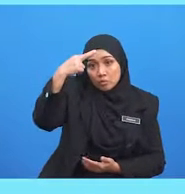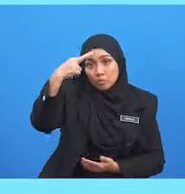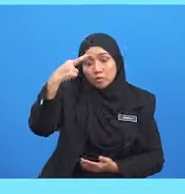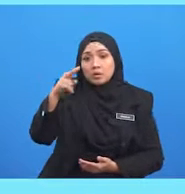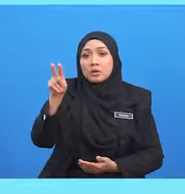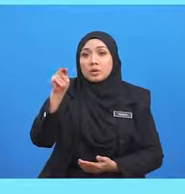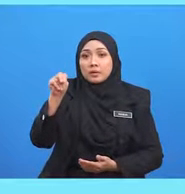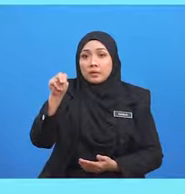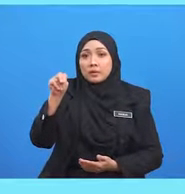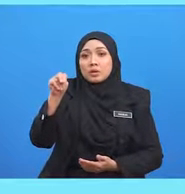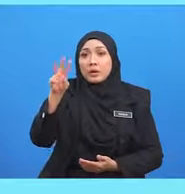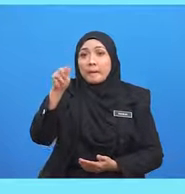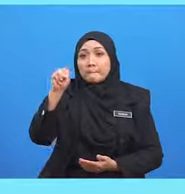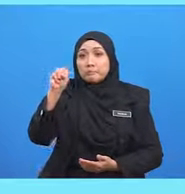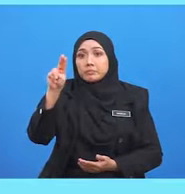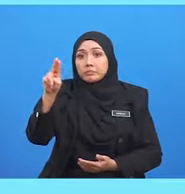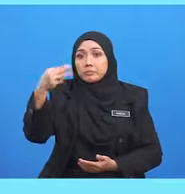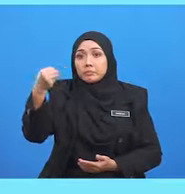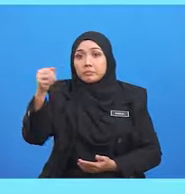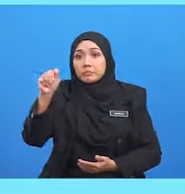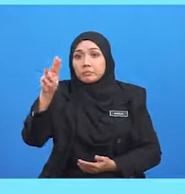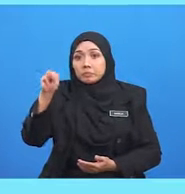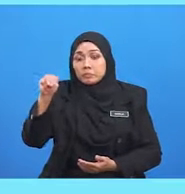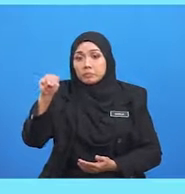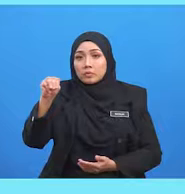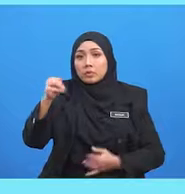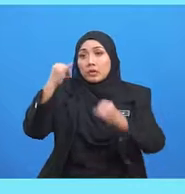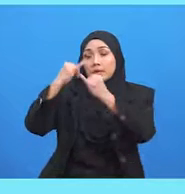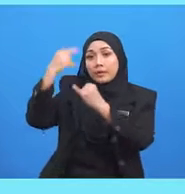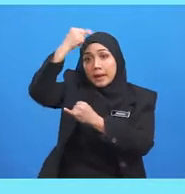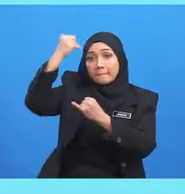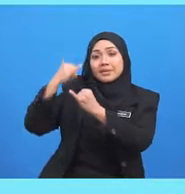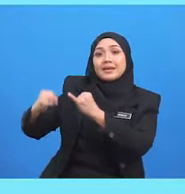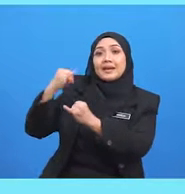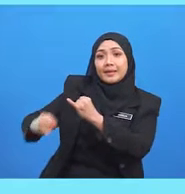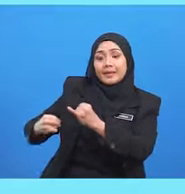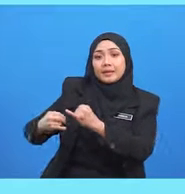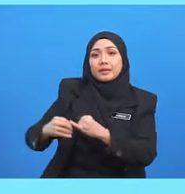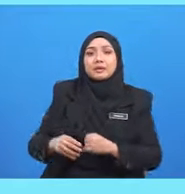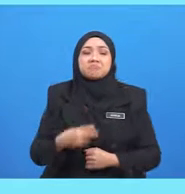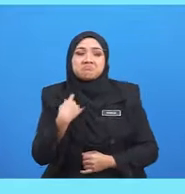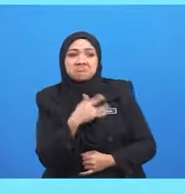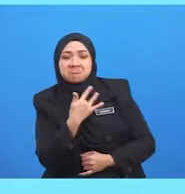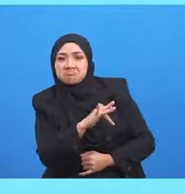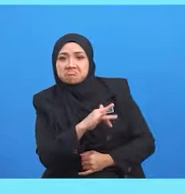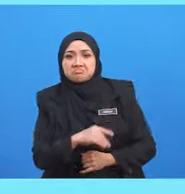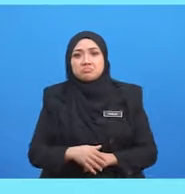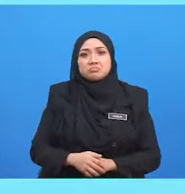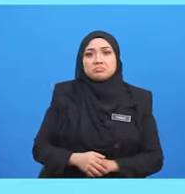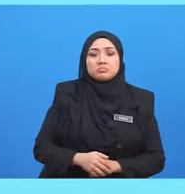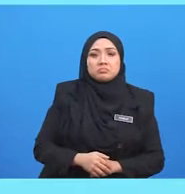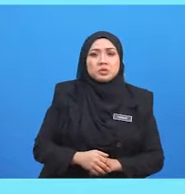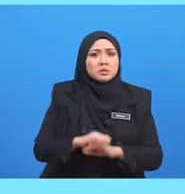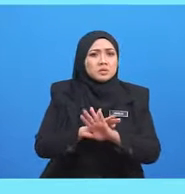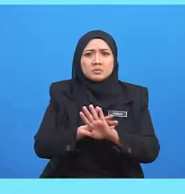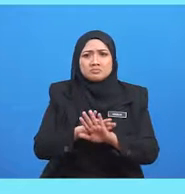Muhammad sallallahu alaihi wasallam sebagai rasul dan nabi yang terakhir. Baik murid-murid,